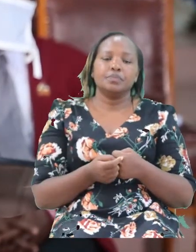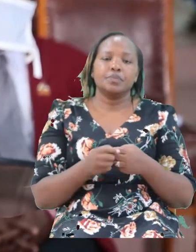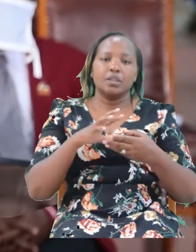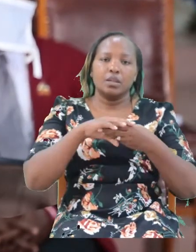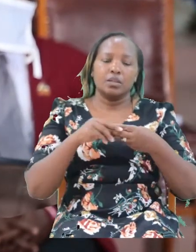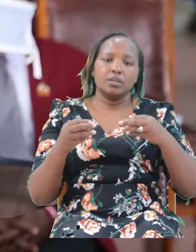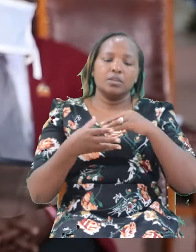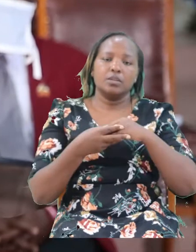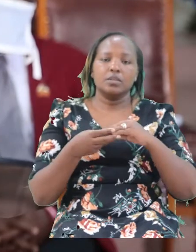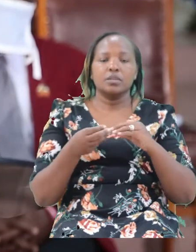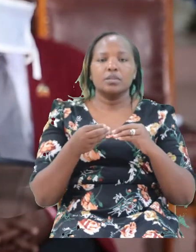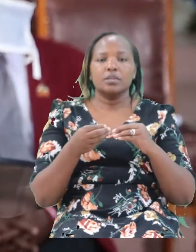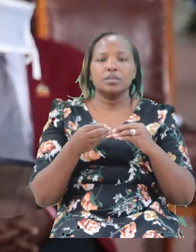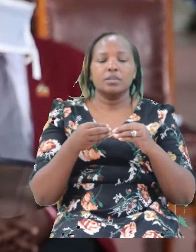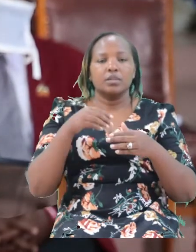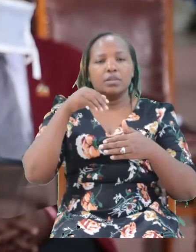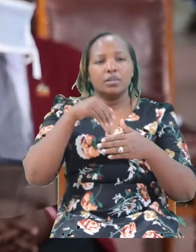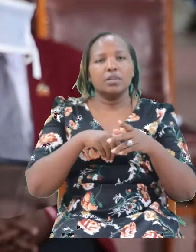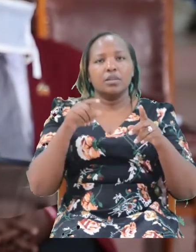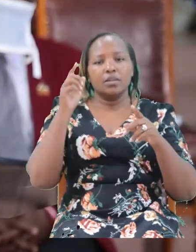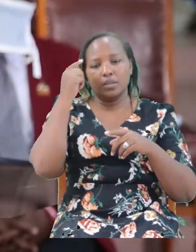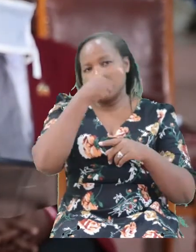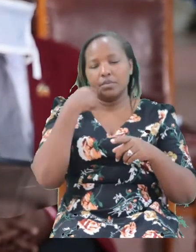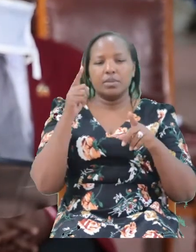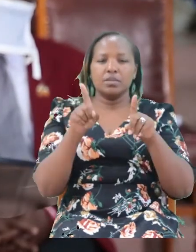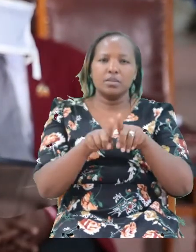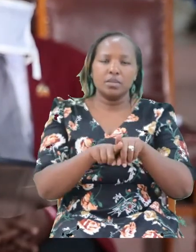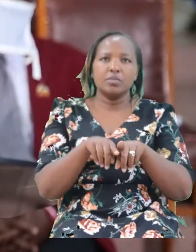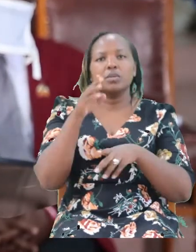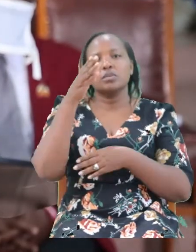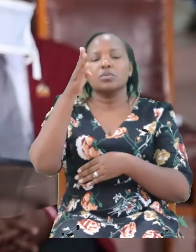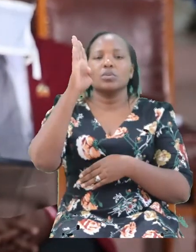tumeumbwa katika mfano wa Mungu.